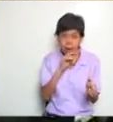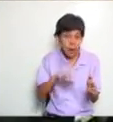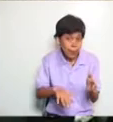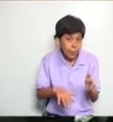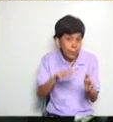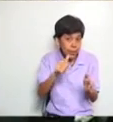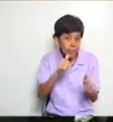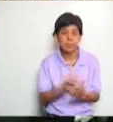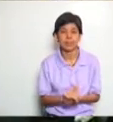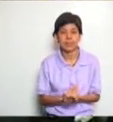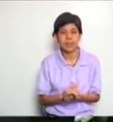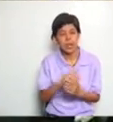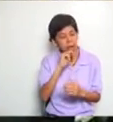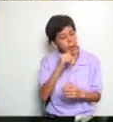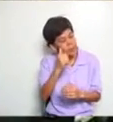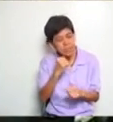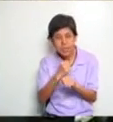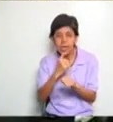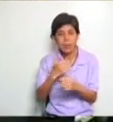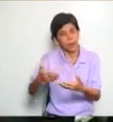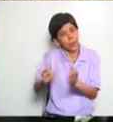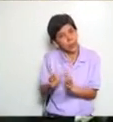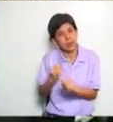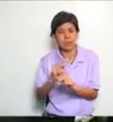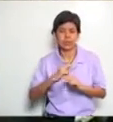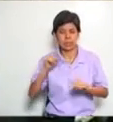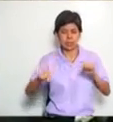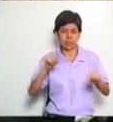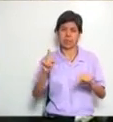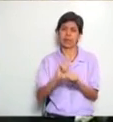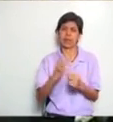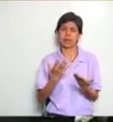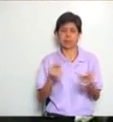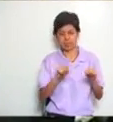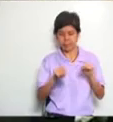ได้ น้ำคือเงิเดือน น้ำคอบำนานกระป Follows Isอคามกตวตล